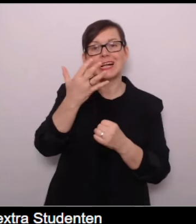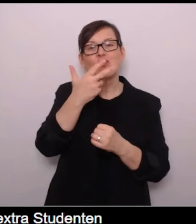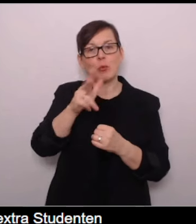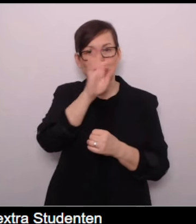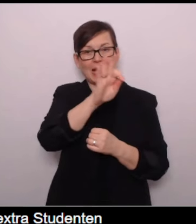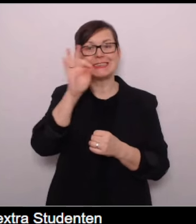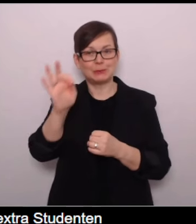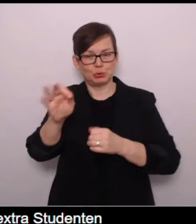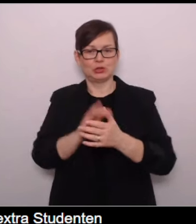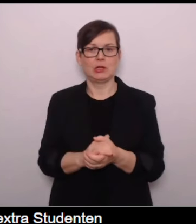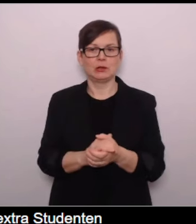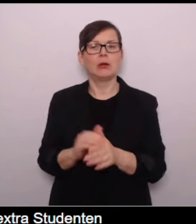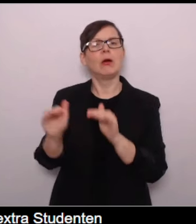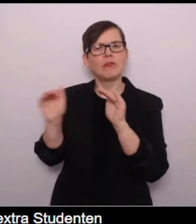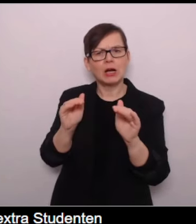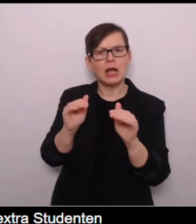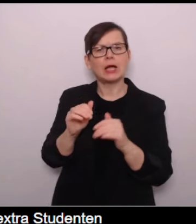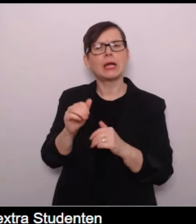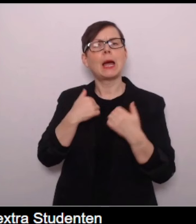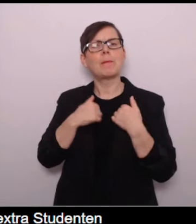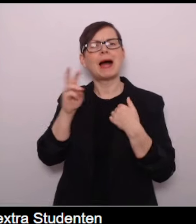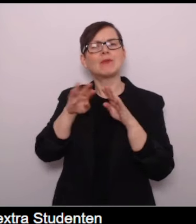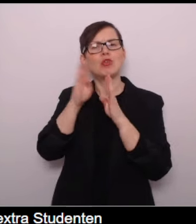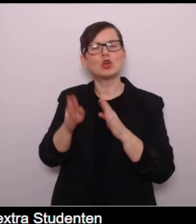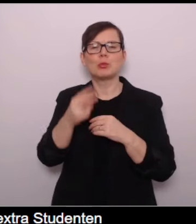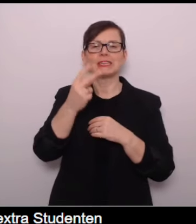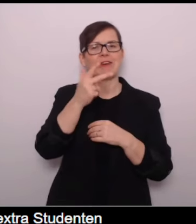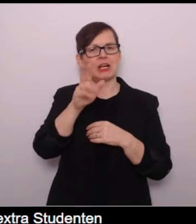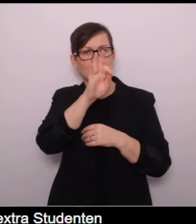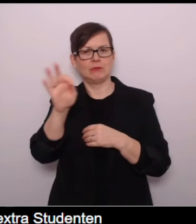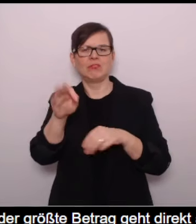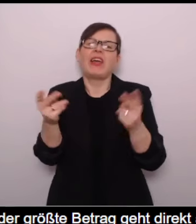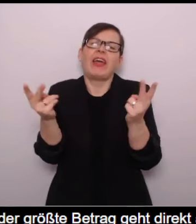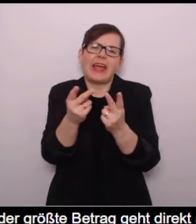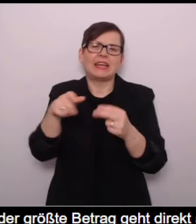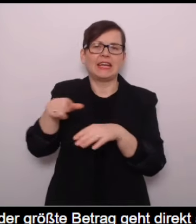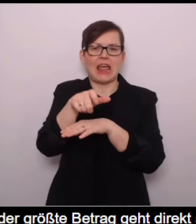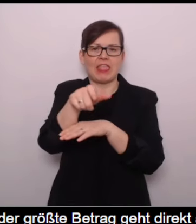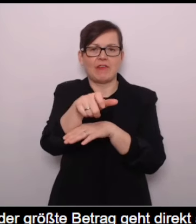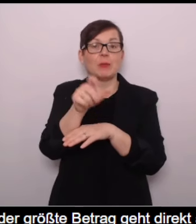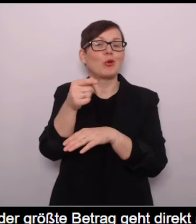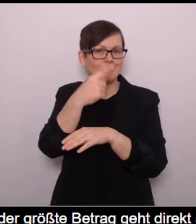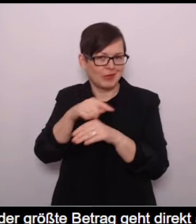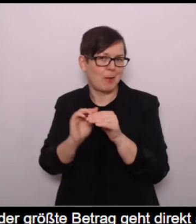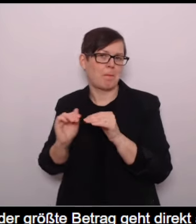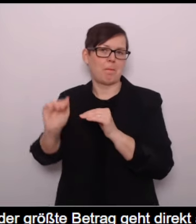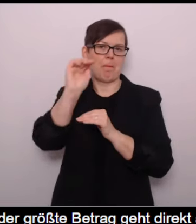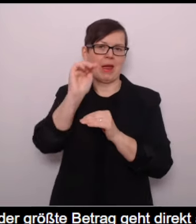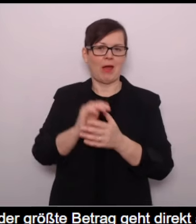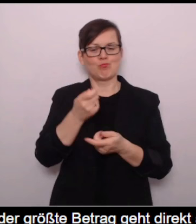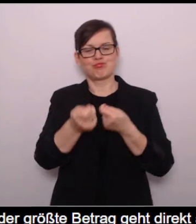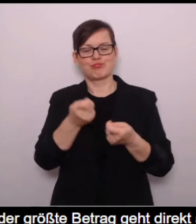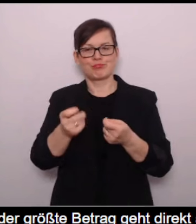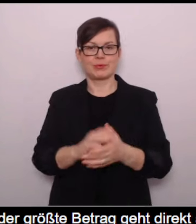Unser Bildungshaushalt hat am Ende 35 Prozent, das ist der Anteil vom Haushalt bei Bildung. Zum Vergleich, in Baden-Württemberg sind es